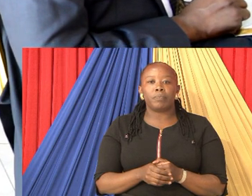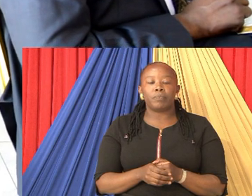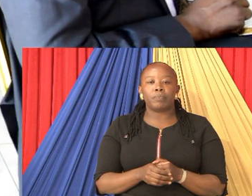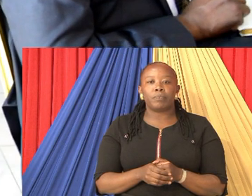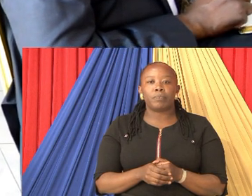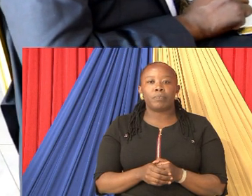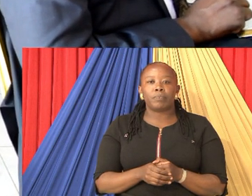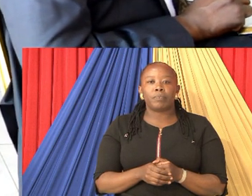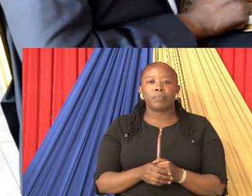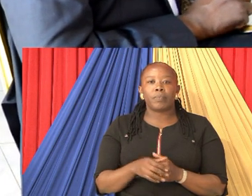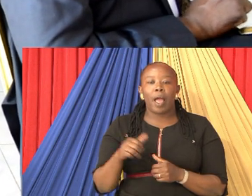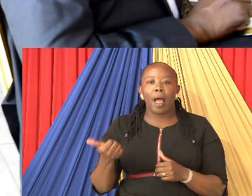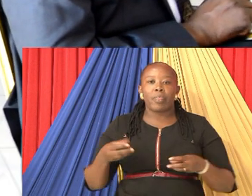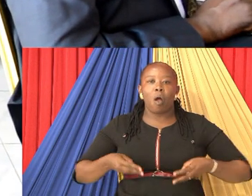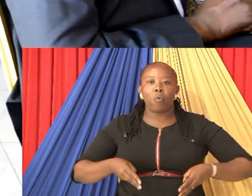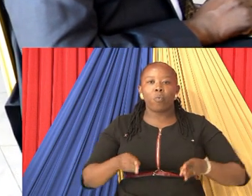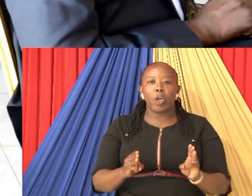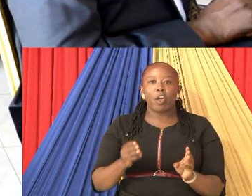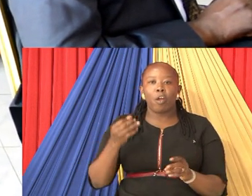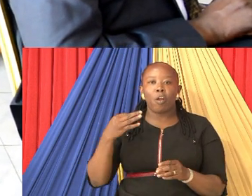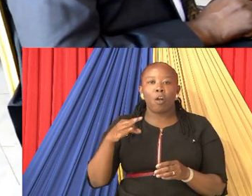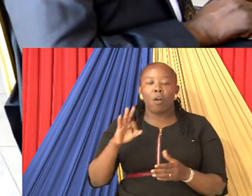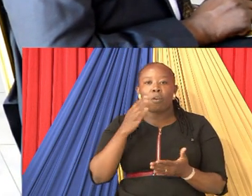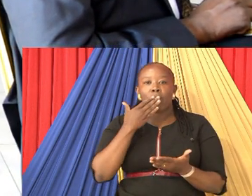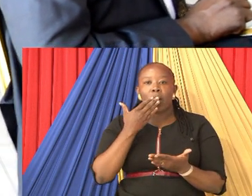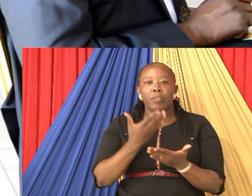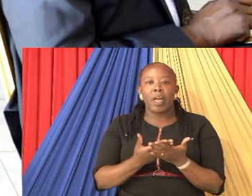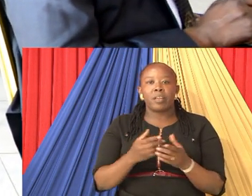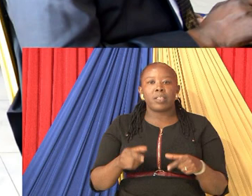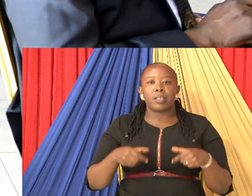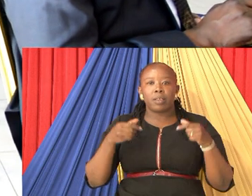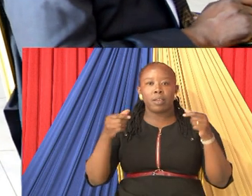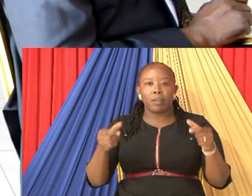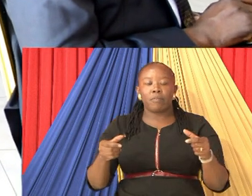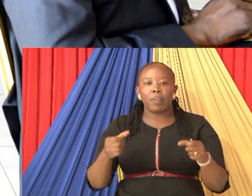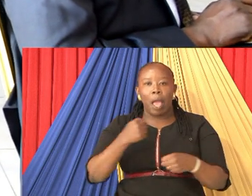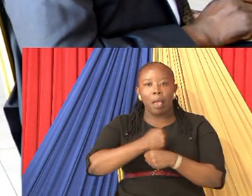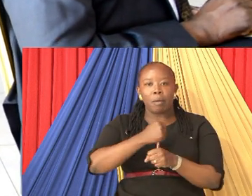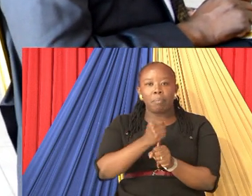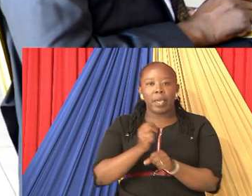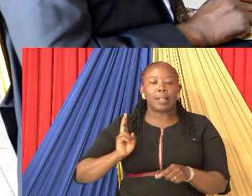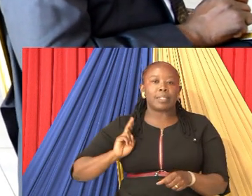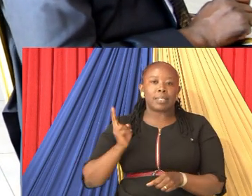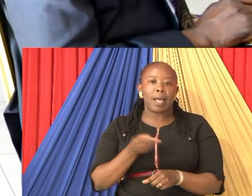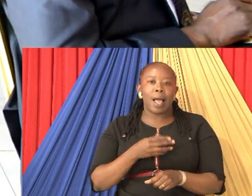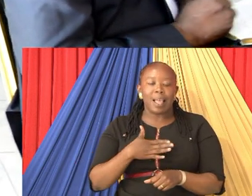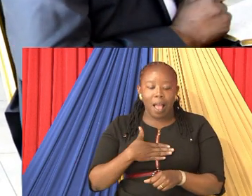jambo hili ya kumshukuru Mungu kusababisha, or it makes us humble before God. Wakati unapomshukuru